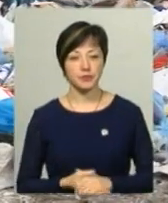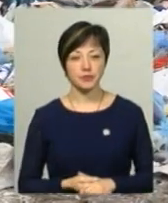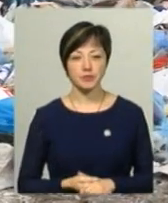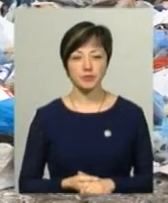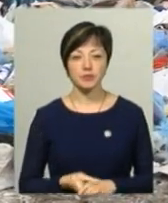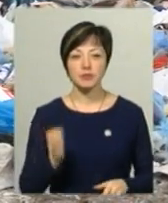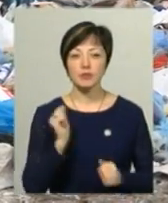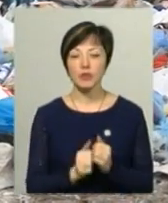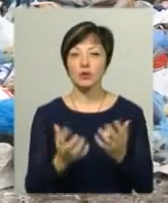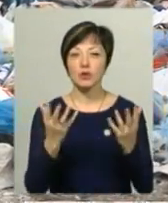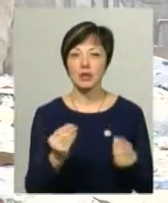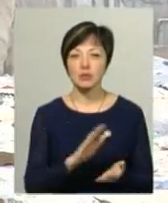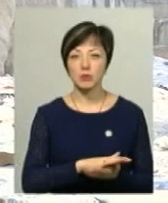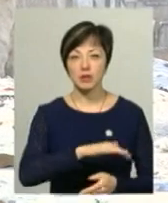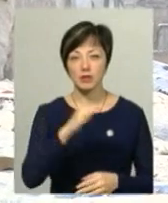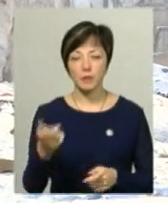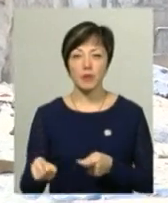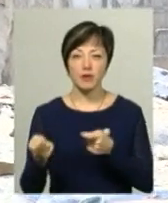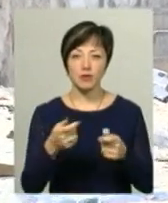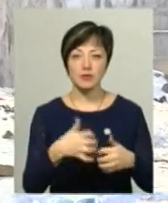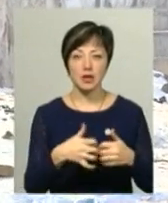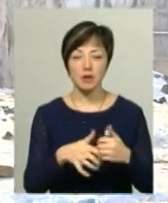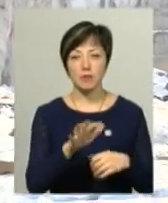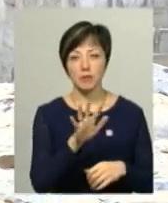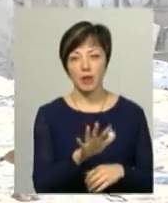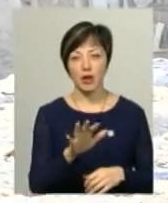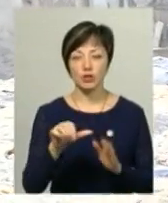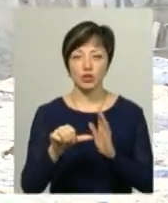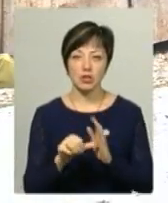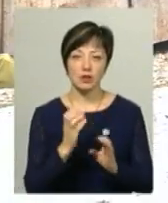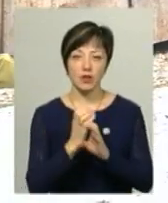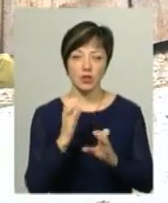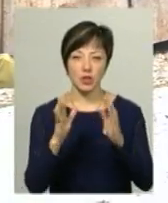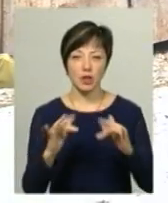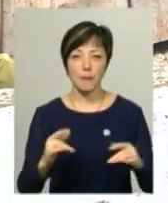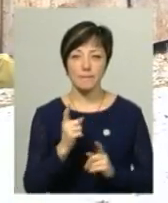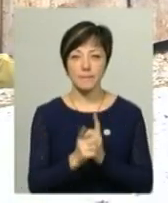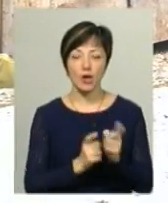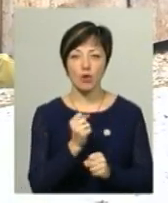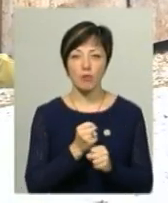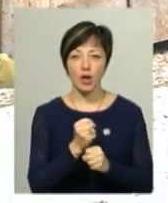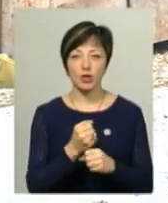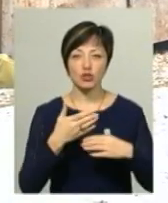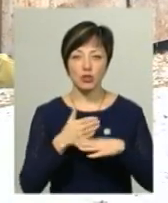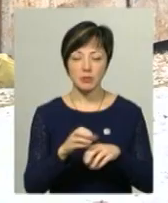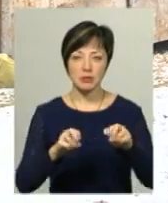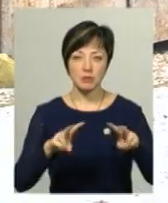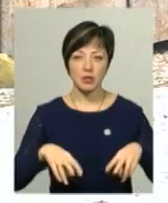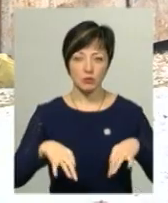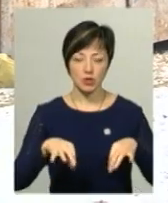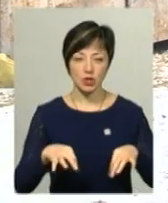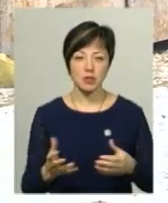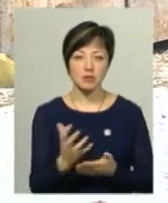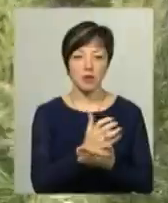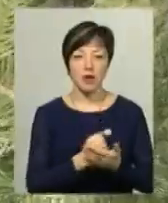Щодня на сміттєзвалище привозить середньому по 5-6 вантажівок ялинок, які переробляють на щепи у спеціальній дробильній машині. Щепи